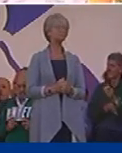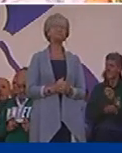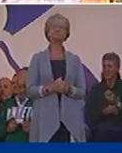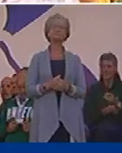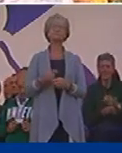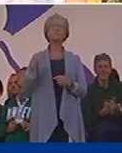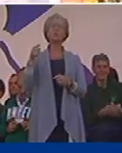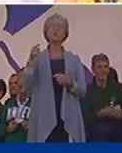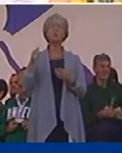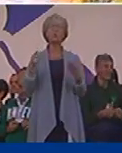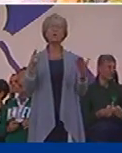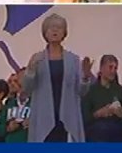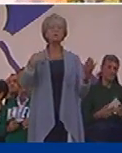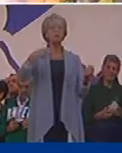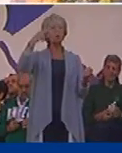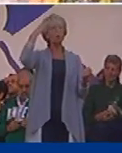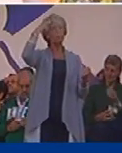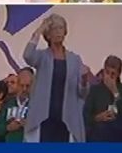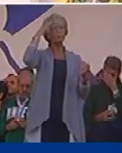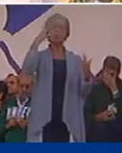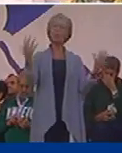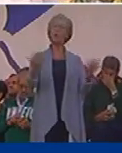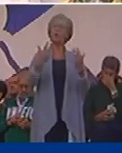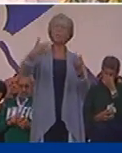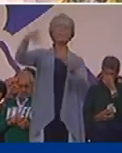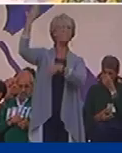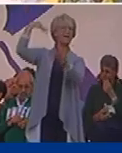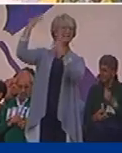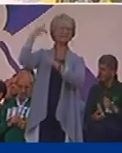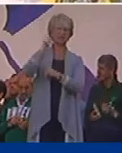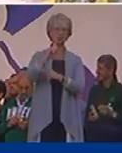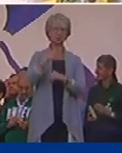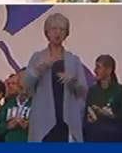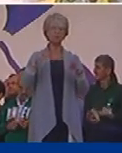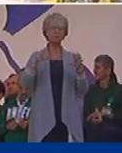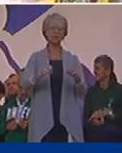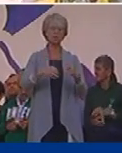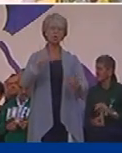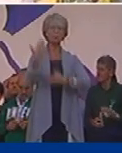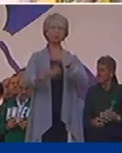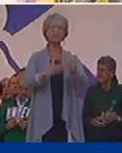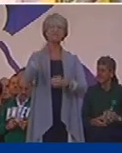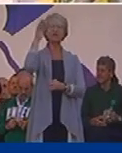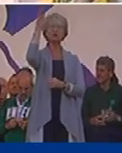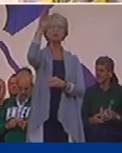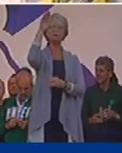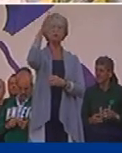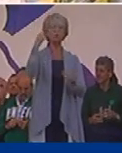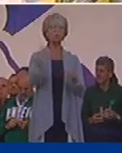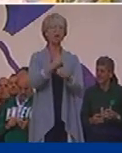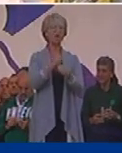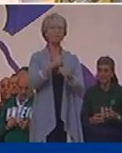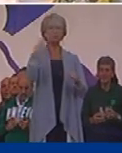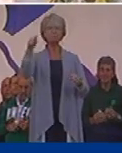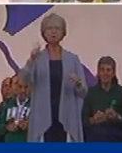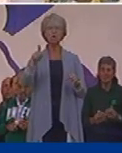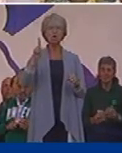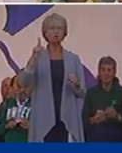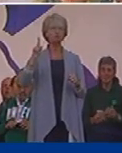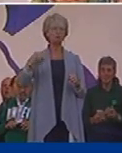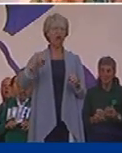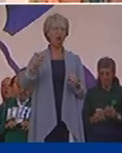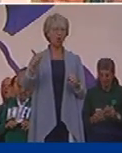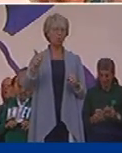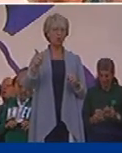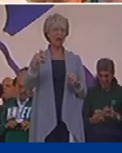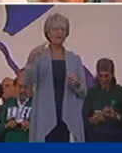Questa non è la commemorazione di qualcosa che è successo in passato. Questo è l'impegno a portare avanti in futuro il lavoro di Gianluca per la Valsese, per